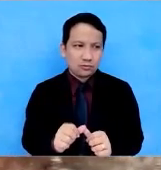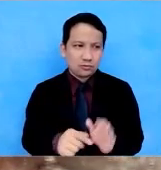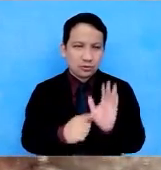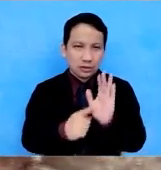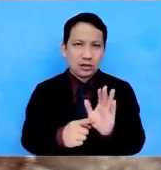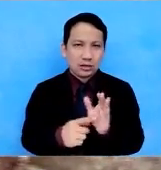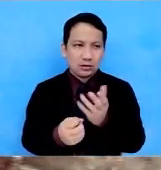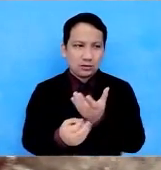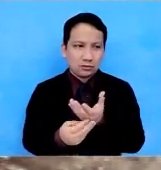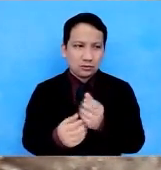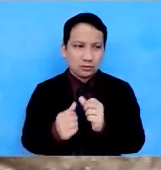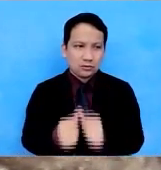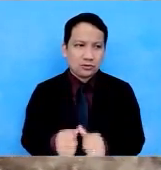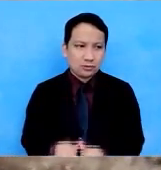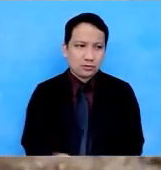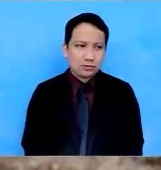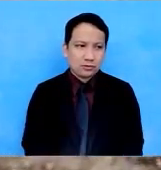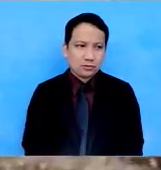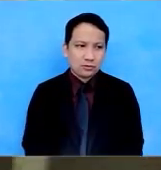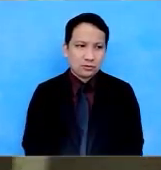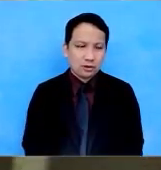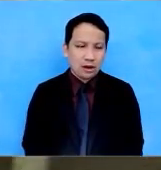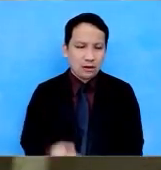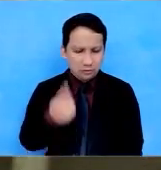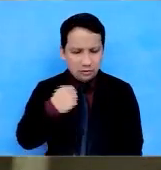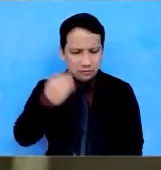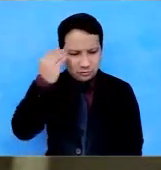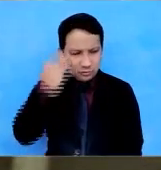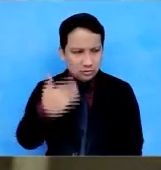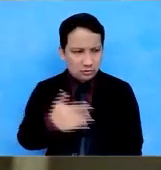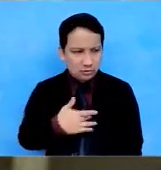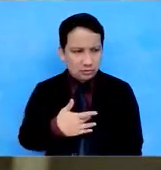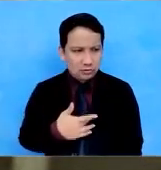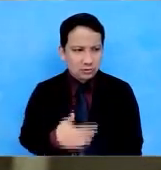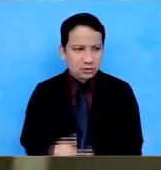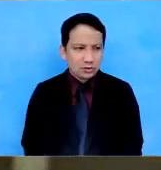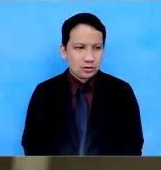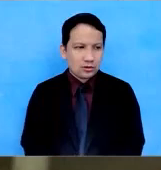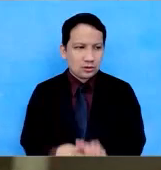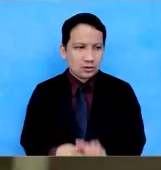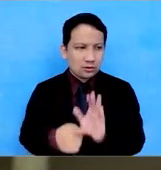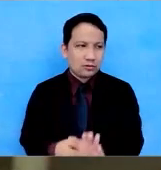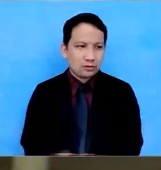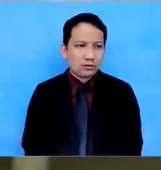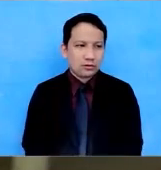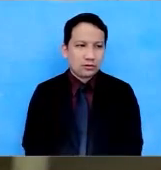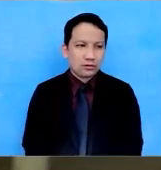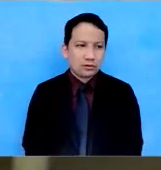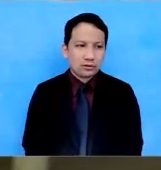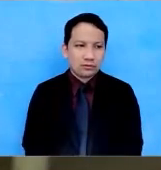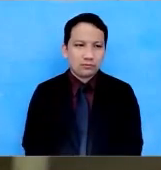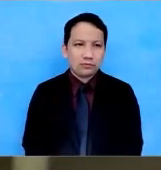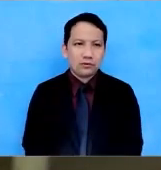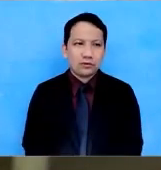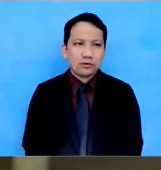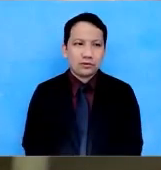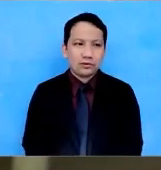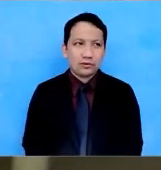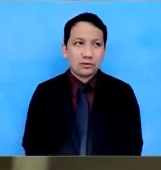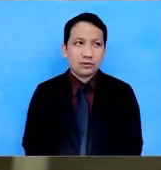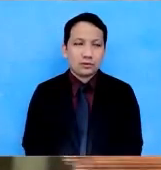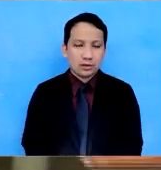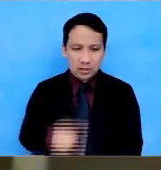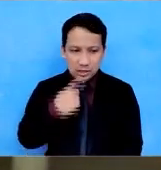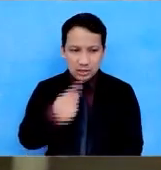So parang it struck me as napaka-visual ng image ng